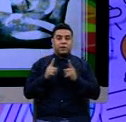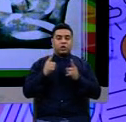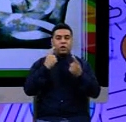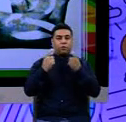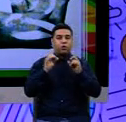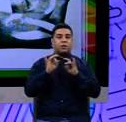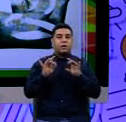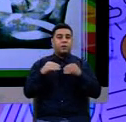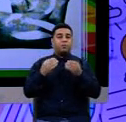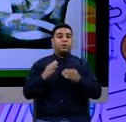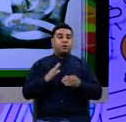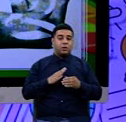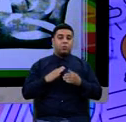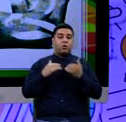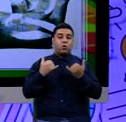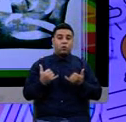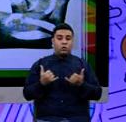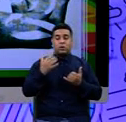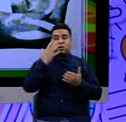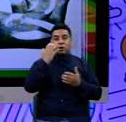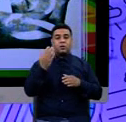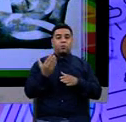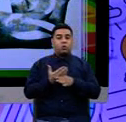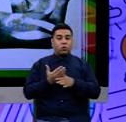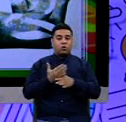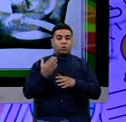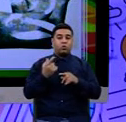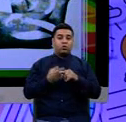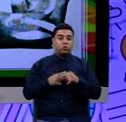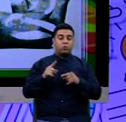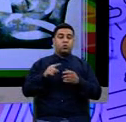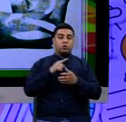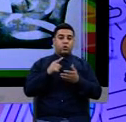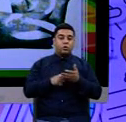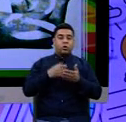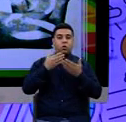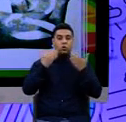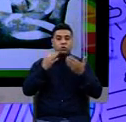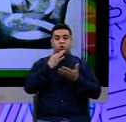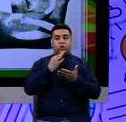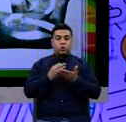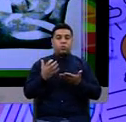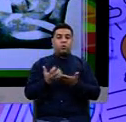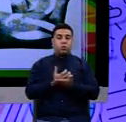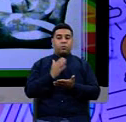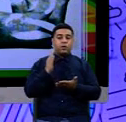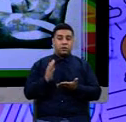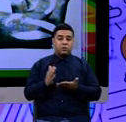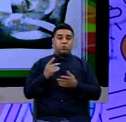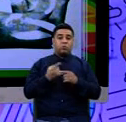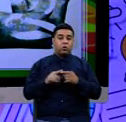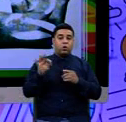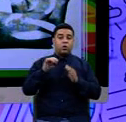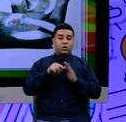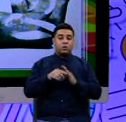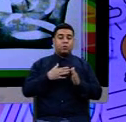ma'lumot berib o'tdim. Ana endi rasm asosida ushbu savolga osongina javob topasiz. Bu haqda